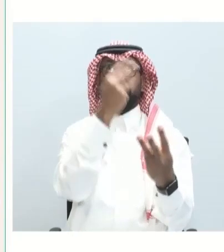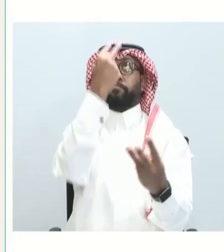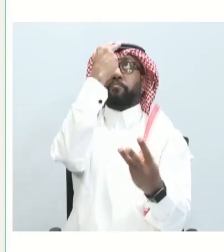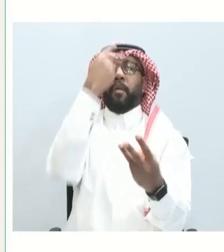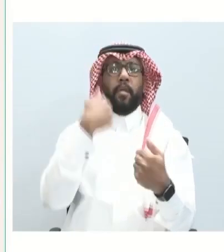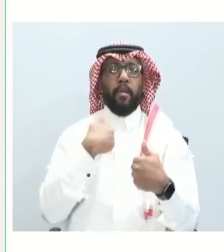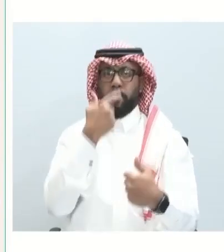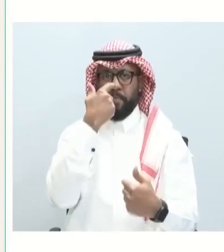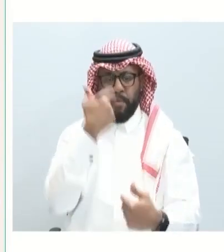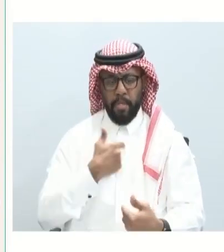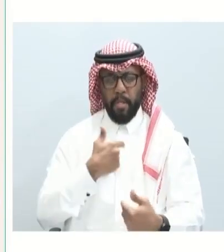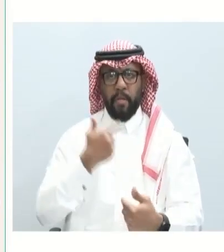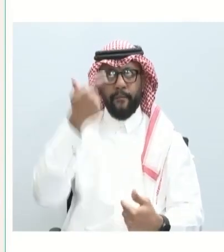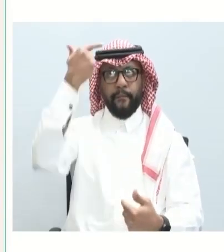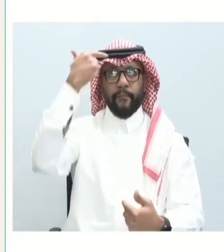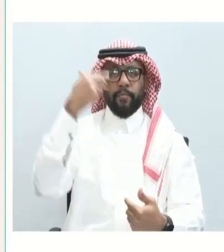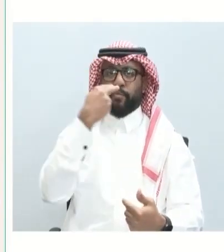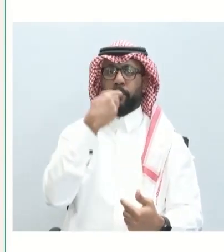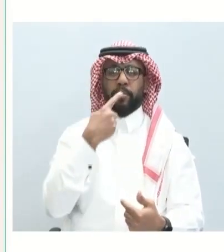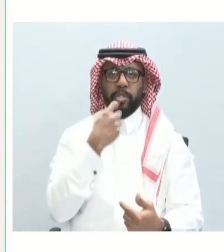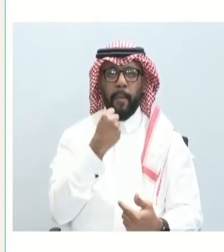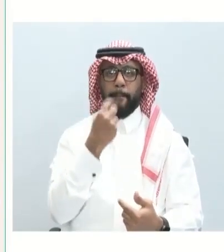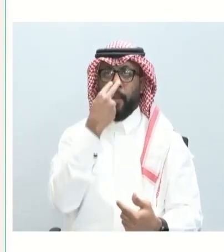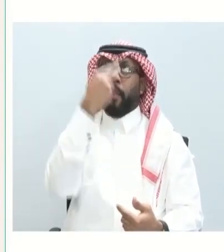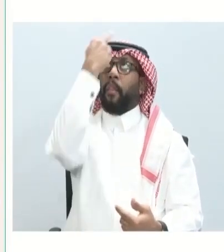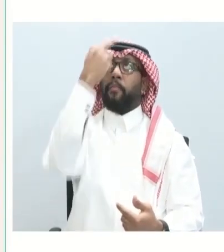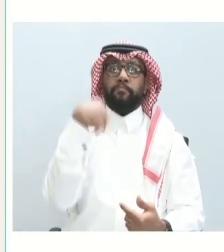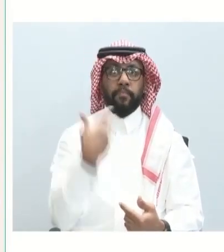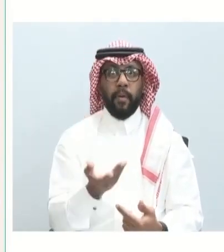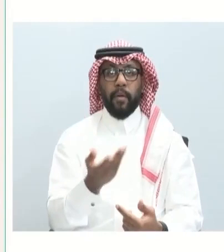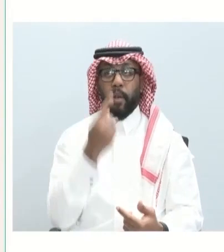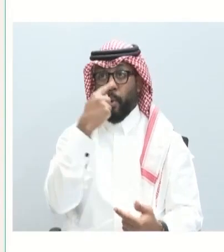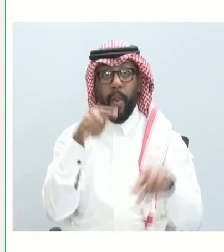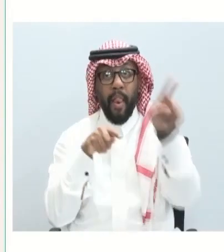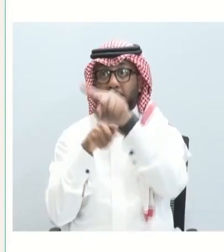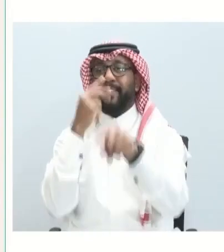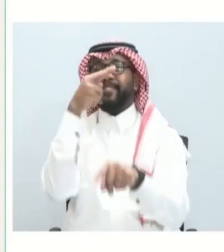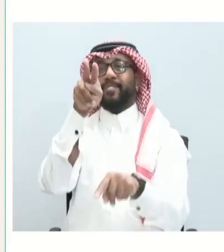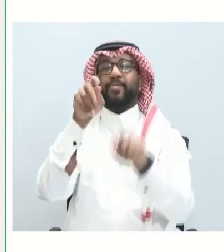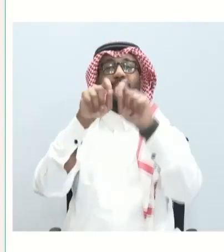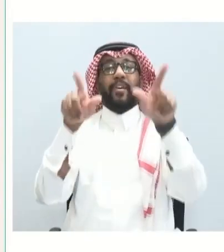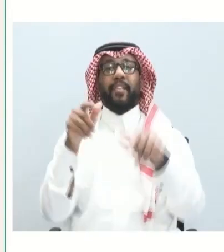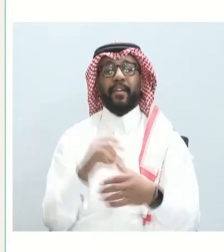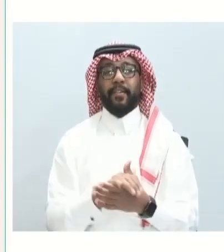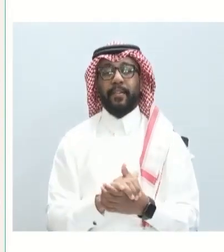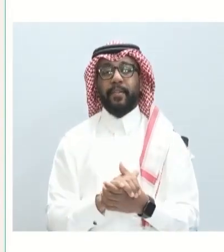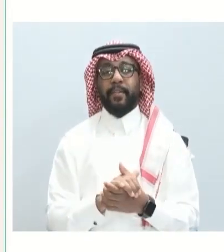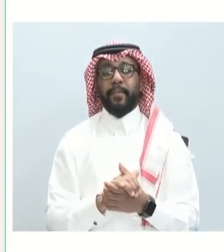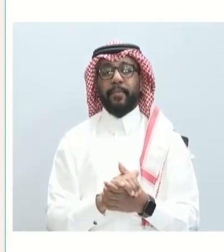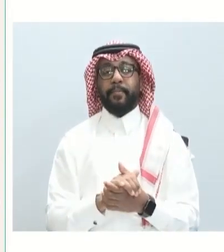يستطيع رؤيه قبعته التي يرتديها ثم وضع المتسابقين الاول